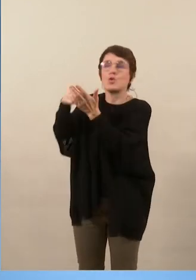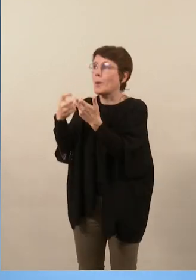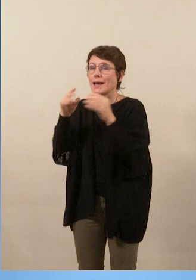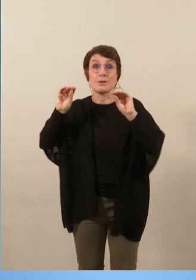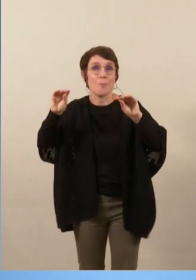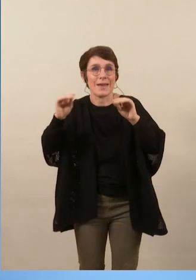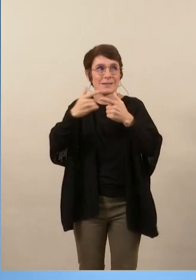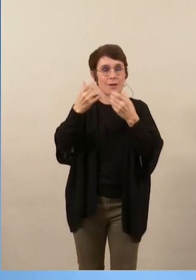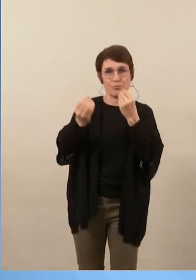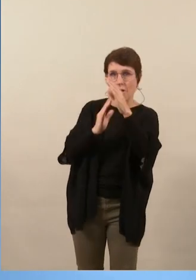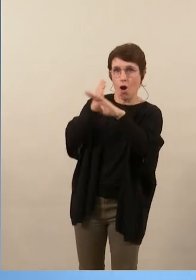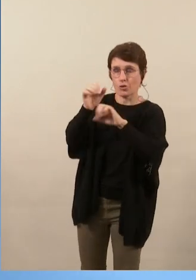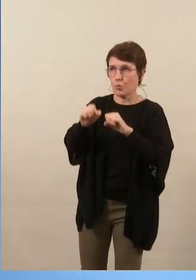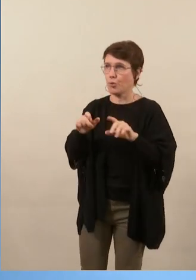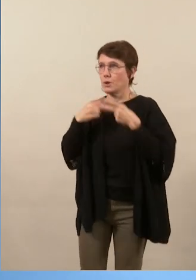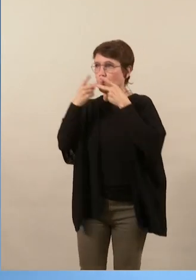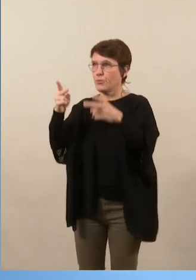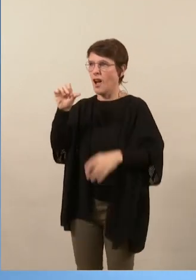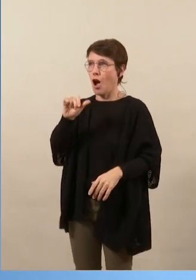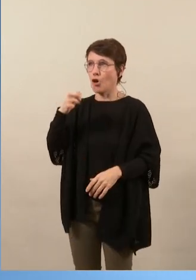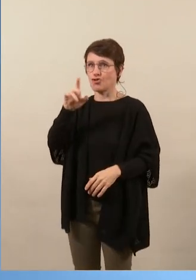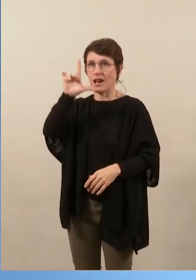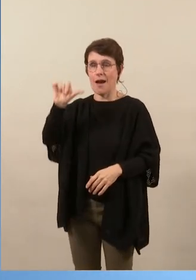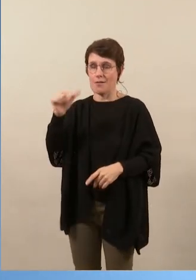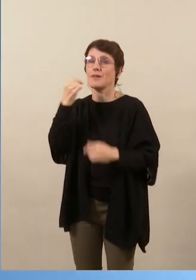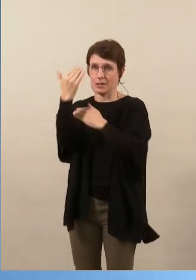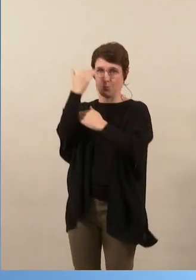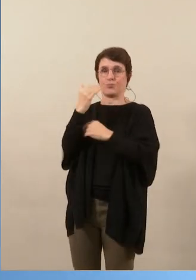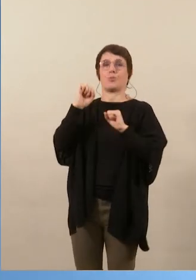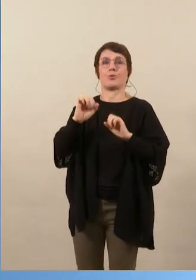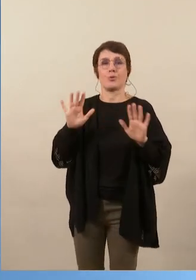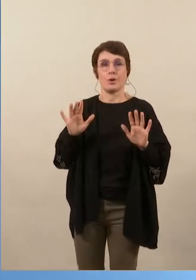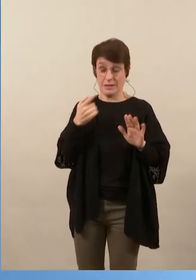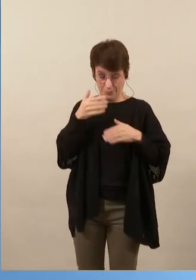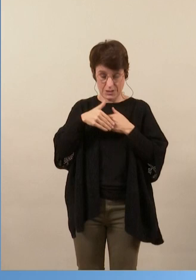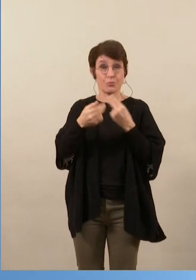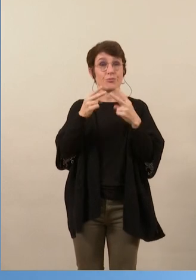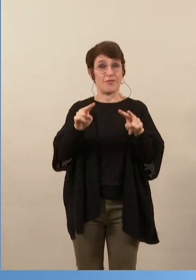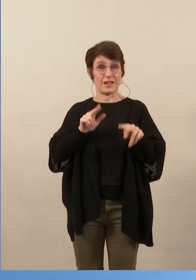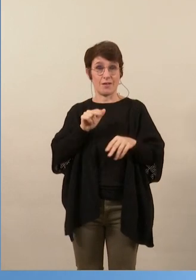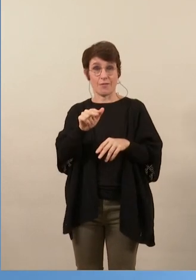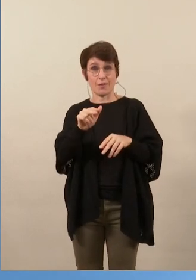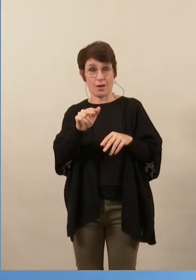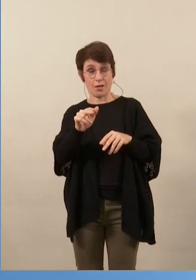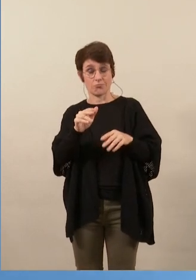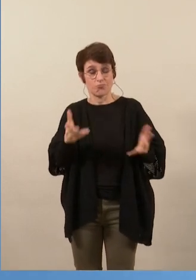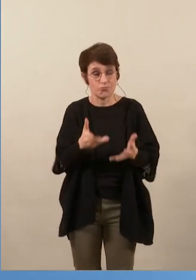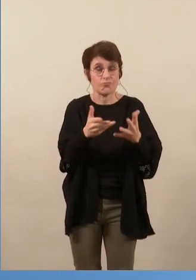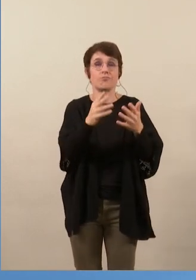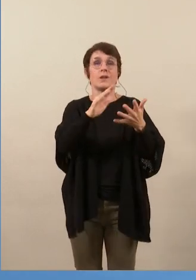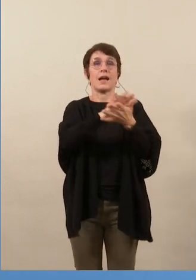parole des victimes à leur mise à l'abri et la ville apportera aussi lors de ce conseil un soutien particulier à la Maison des Femmes et à